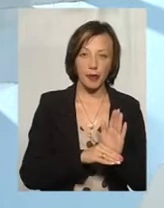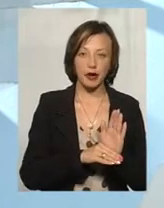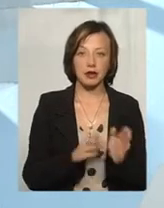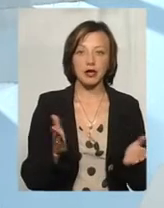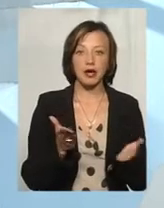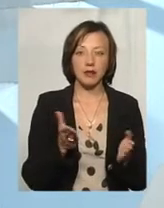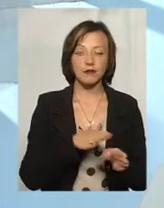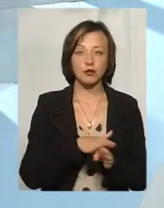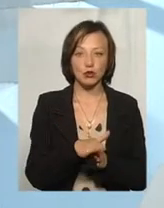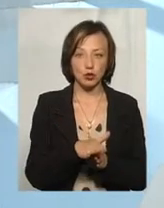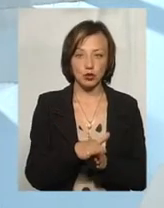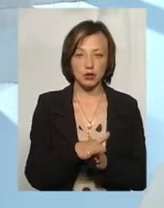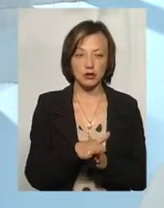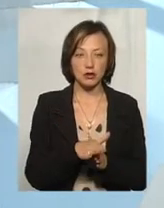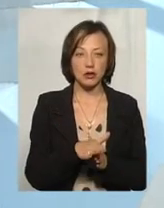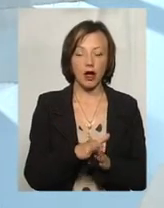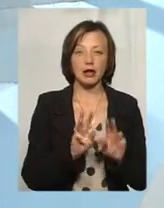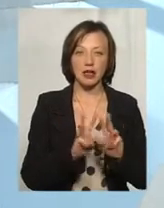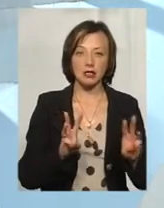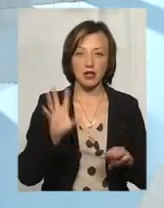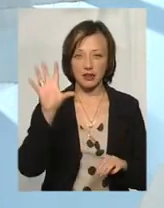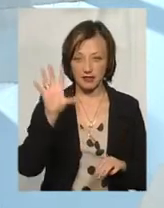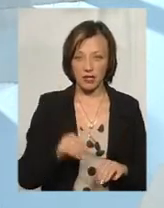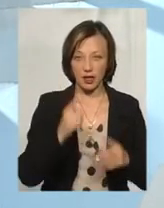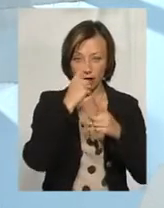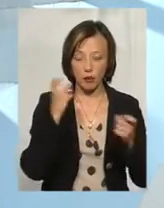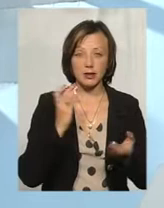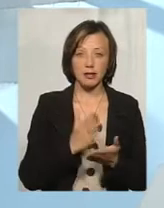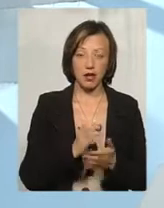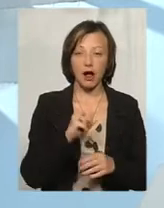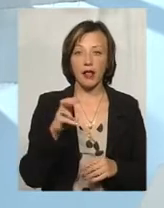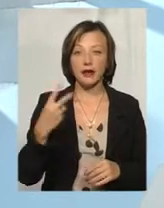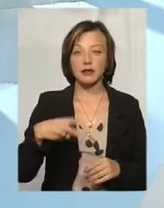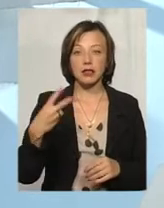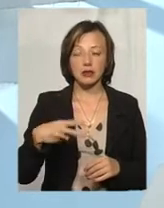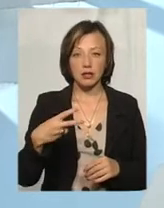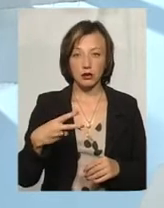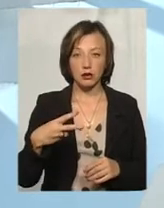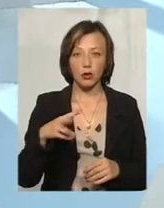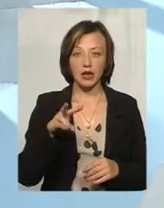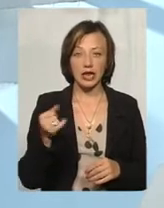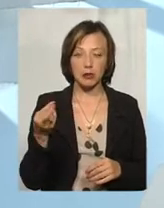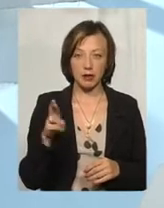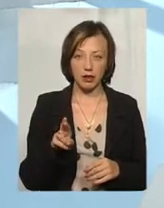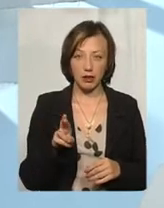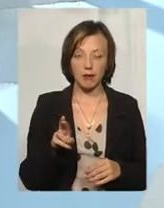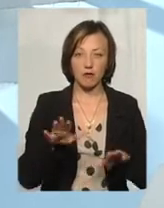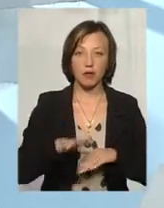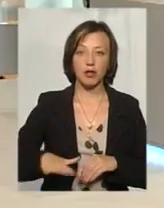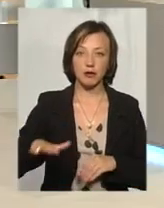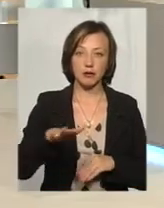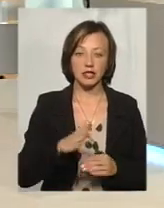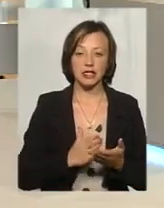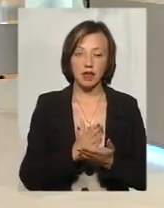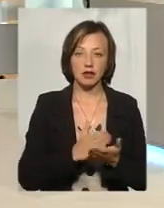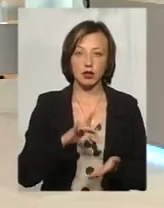які відбудуться. На сайті ця вся інформація є, але 20 липня в приміщенні